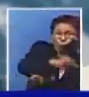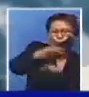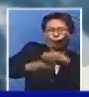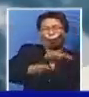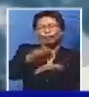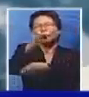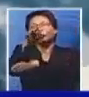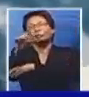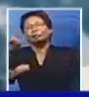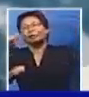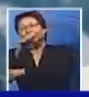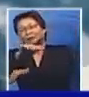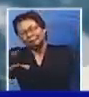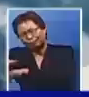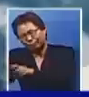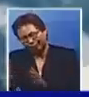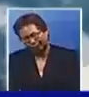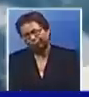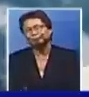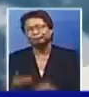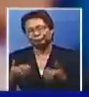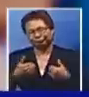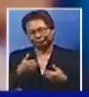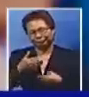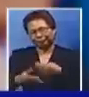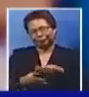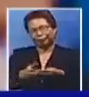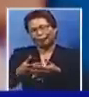Felda dan warganya.